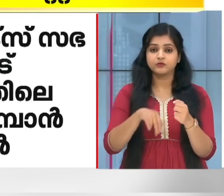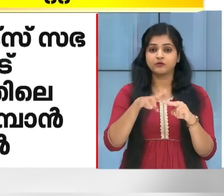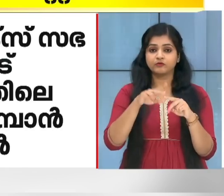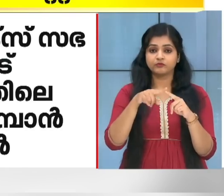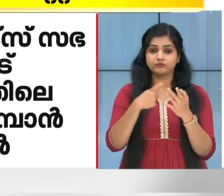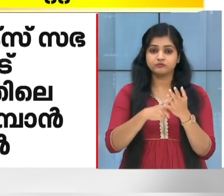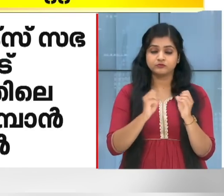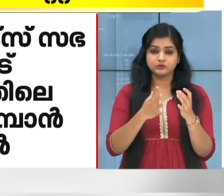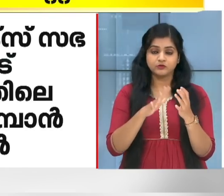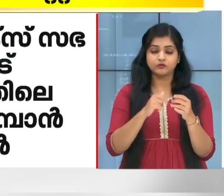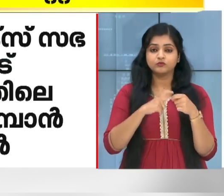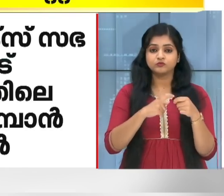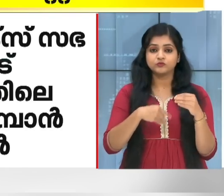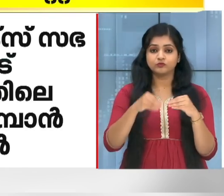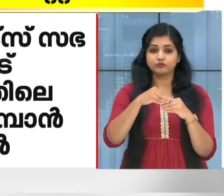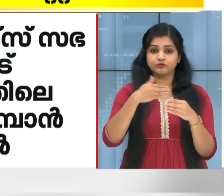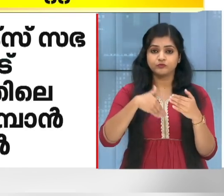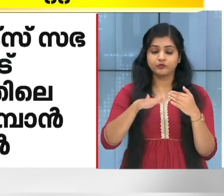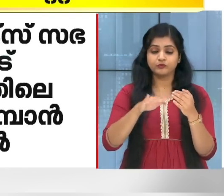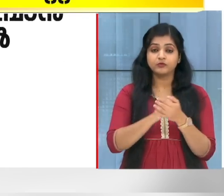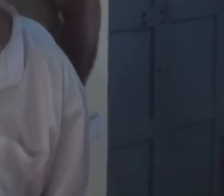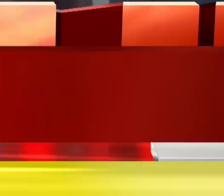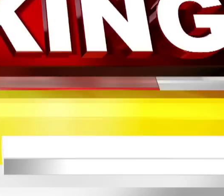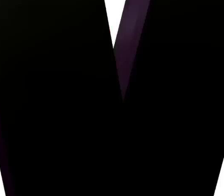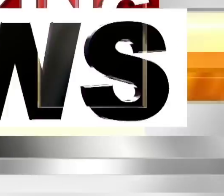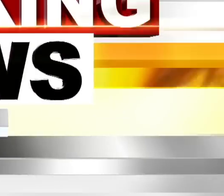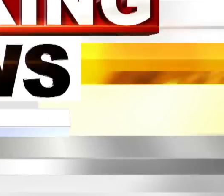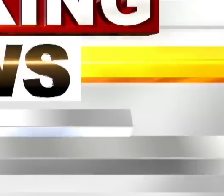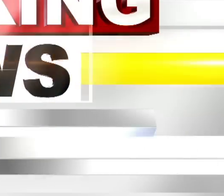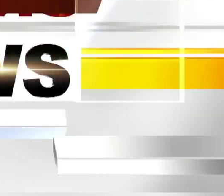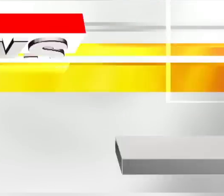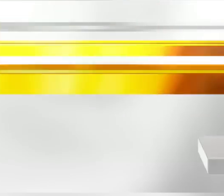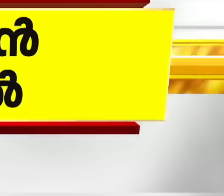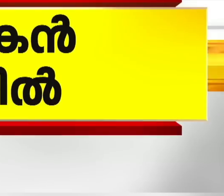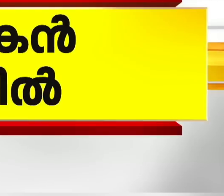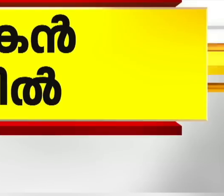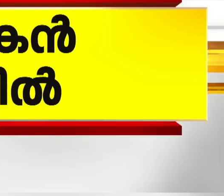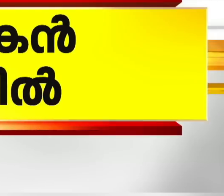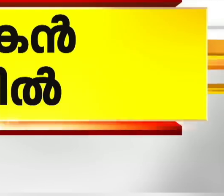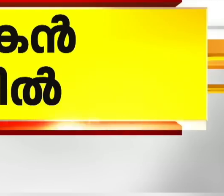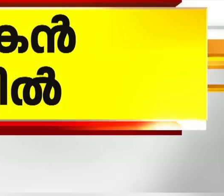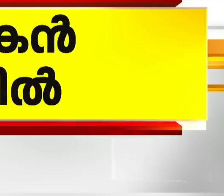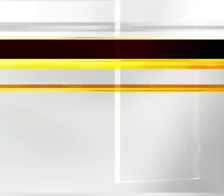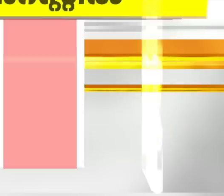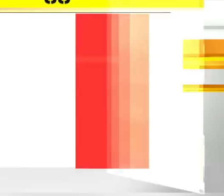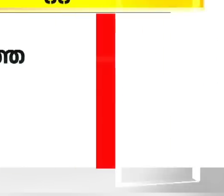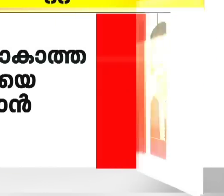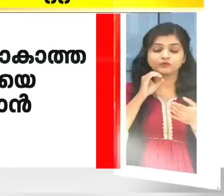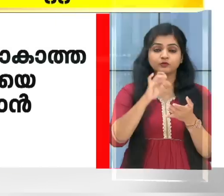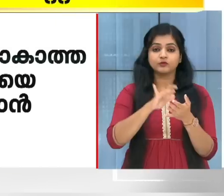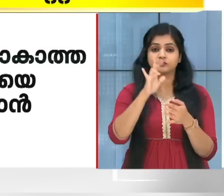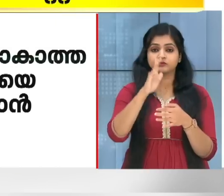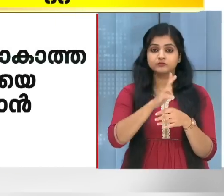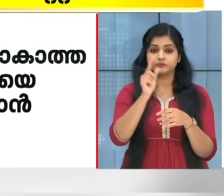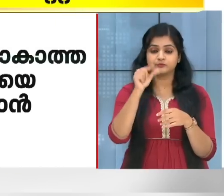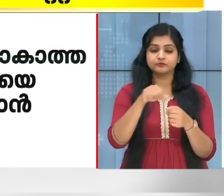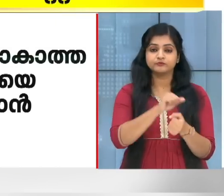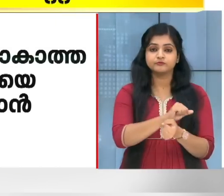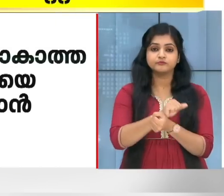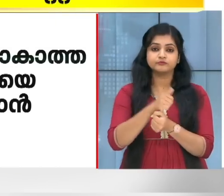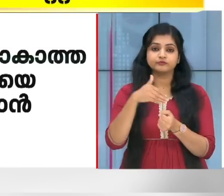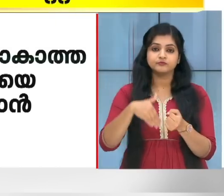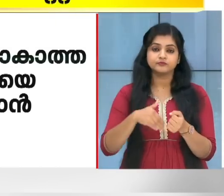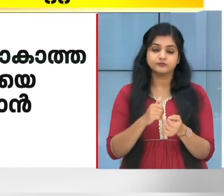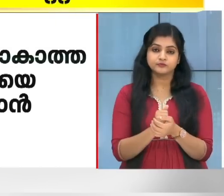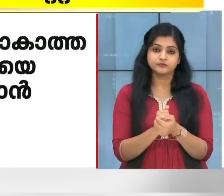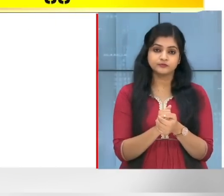ചെയ്യൽ നടക്കുകയാണ്. 16 വയസ്സുള്ള പെൺകുട്ടിയെ ലൈംഗികമായി ഉപദ്രവിച്ച കേസിലാണ് ഇപ്പോൾ ഓർത്തഡോക്സ് സഭയിലെ റംബാൻ അറസ്റ്റിലായിട്ടുള്ളത്. പ്രജിൻ.